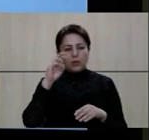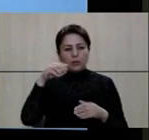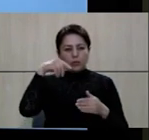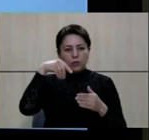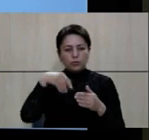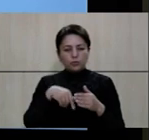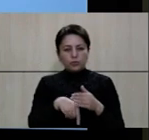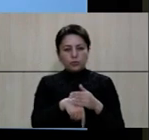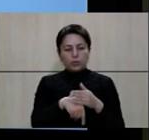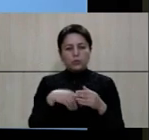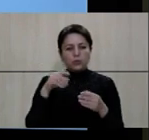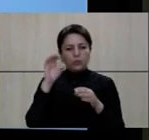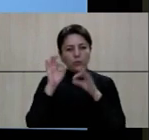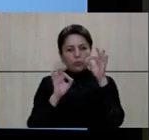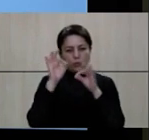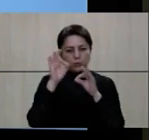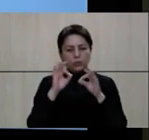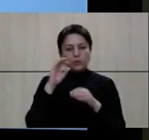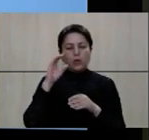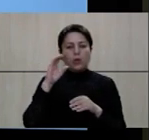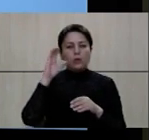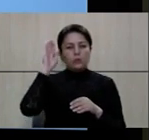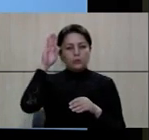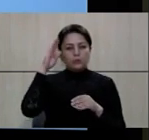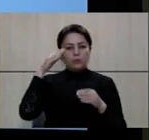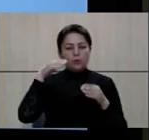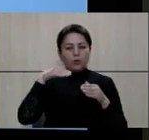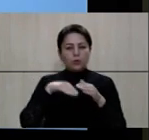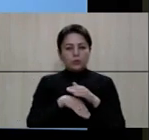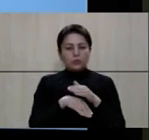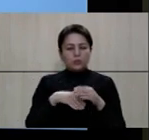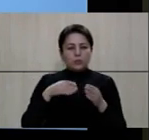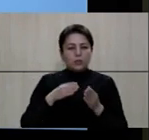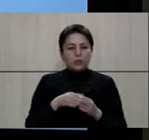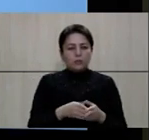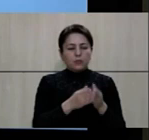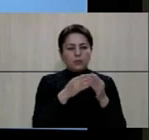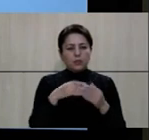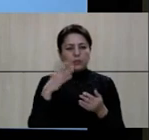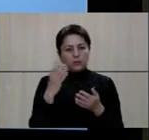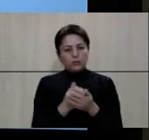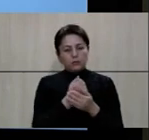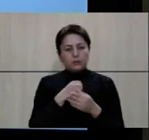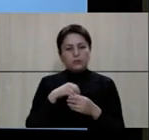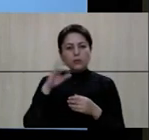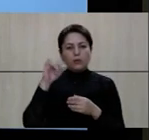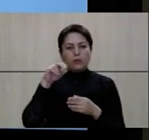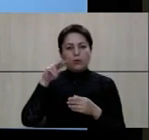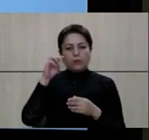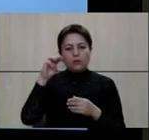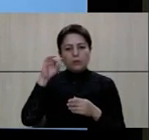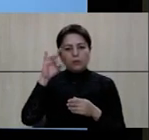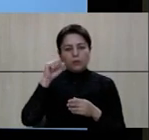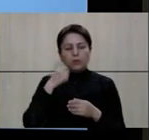o'lchash hamda suvosti kemalarini aniqlash uchun ultratovushlardan foydalaniladi. Bunda ultratovushlar